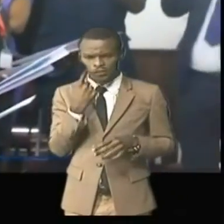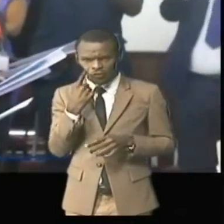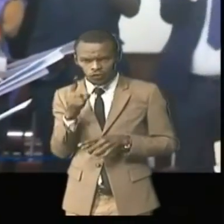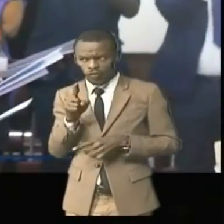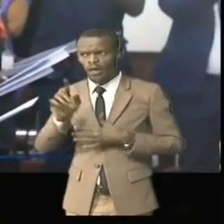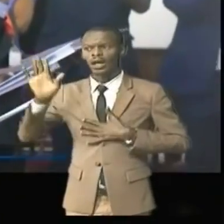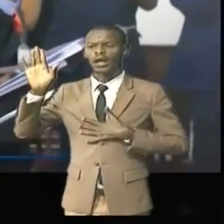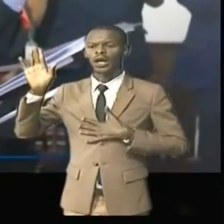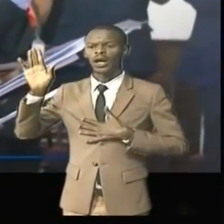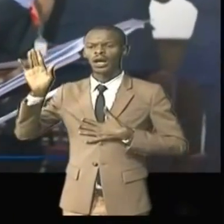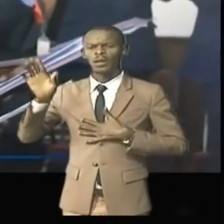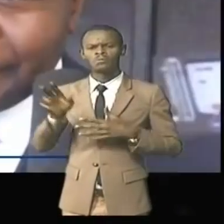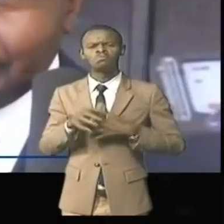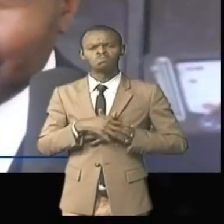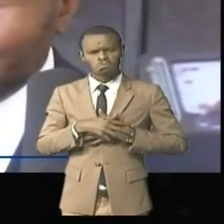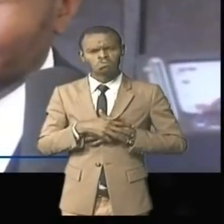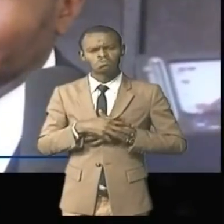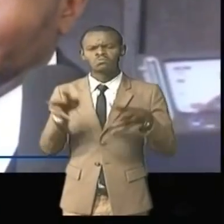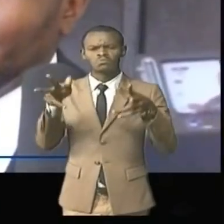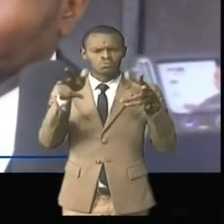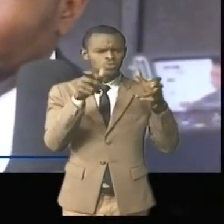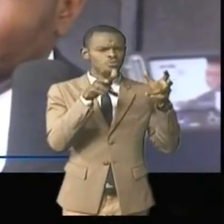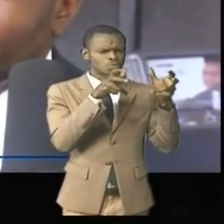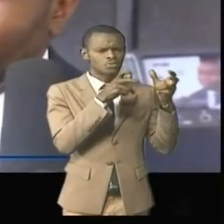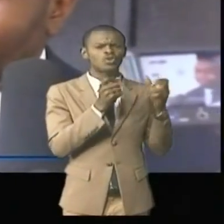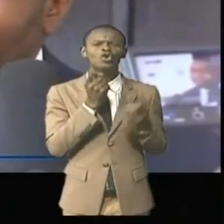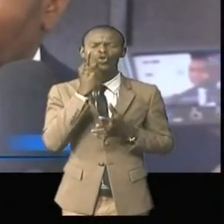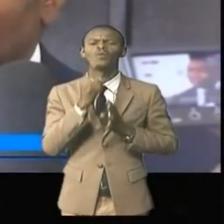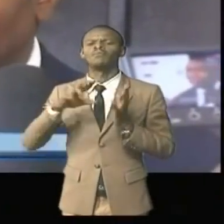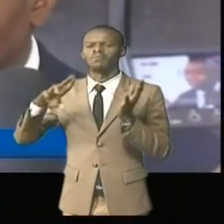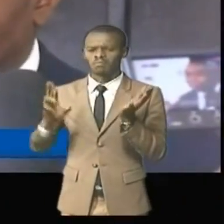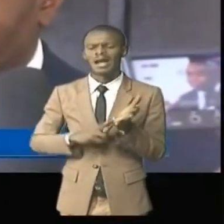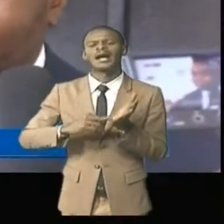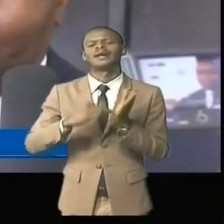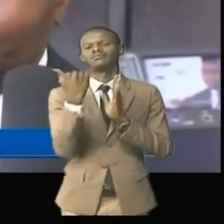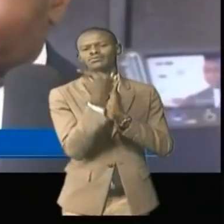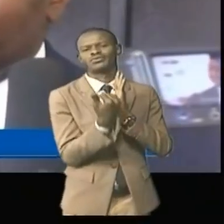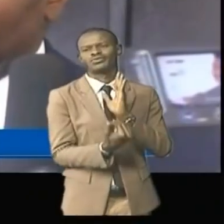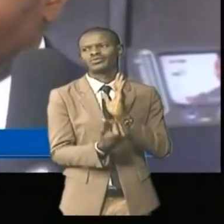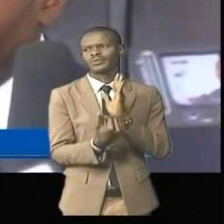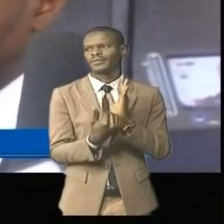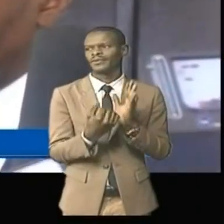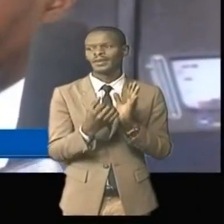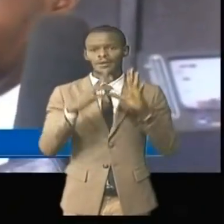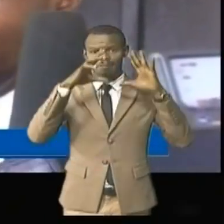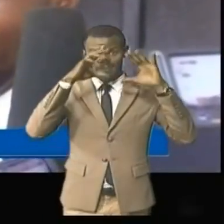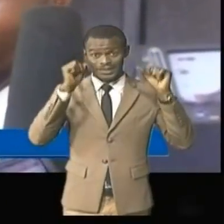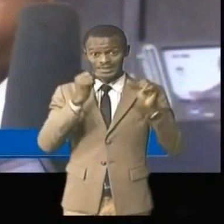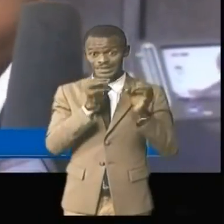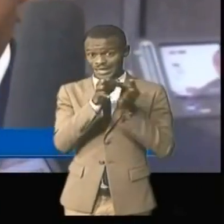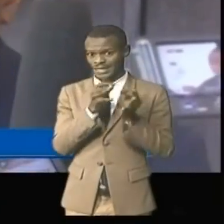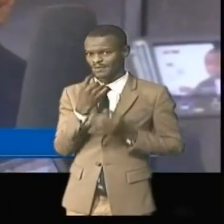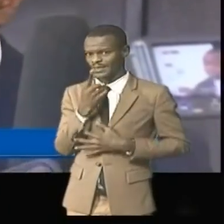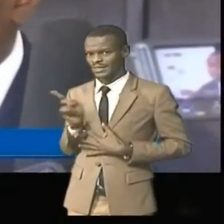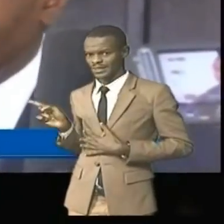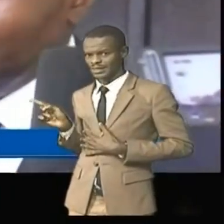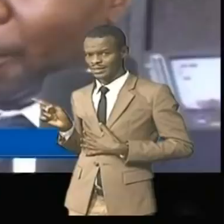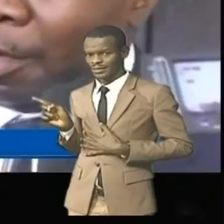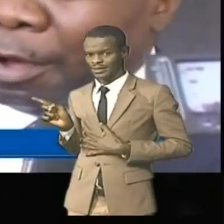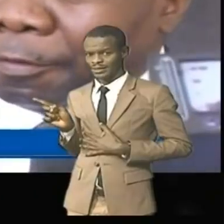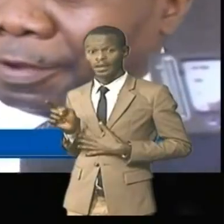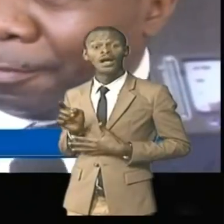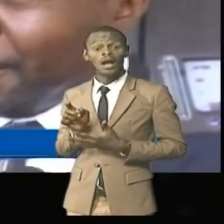est particulière. C'est l'aboutissement d'un long processus qui a commencé en 2018 où nous avons